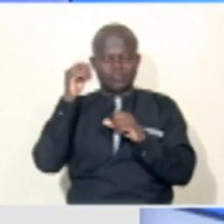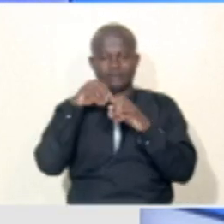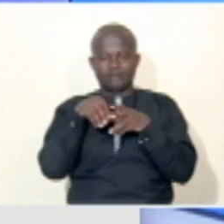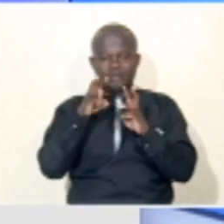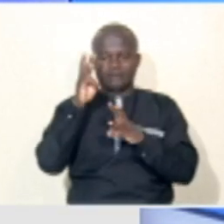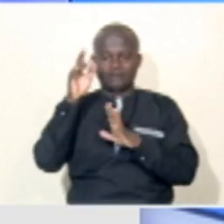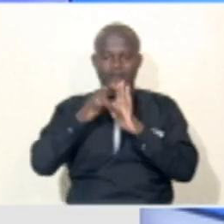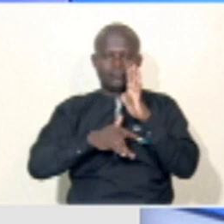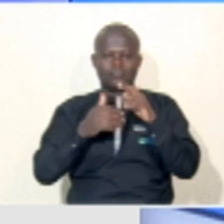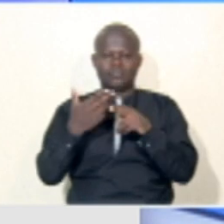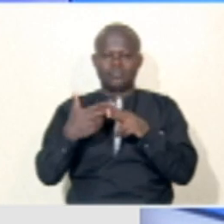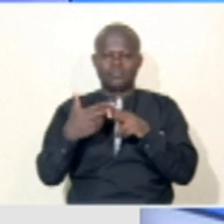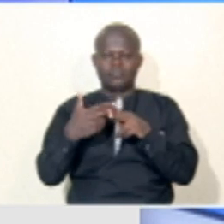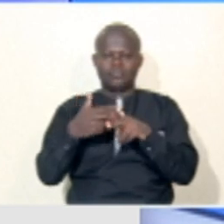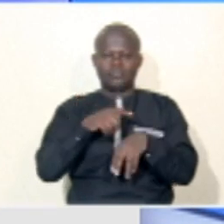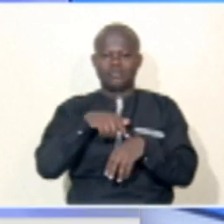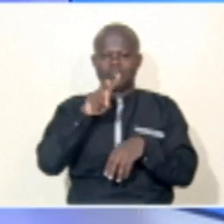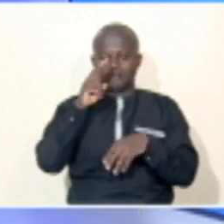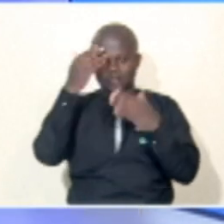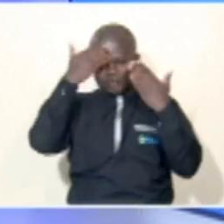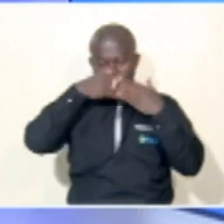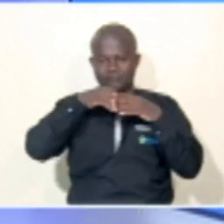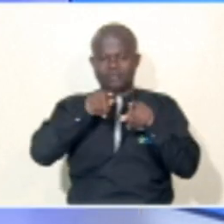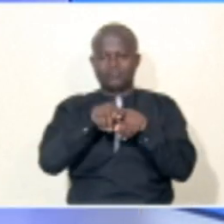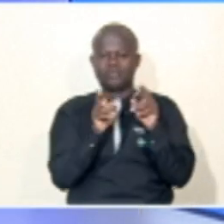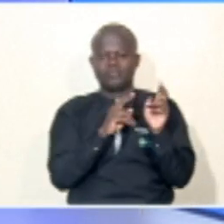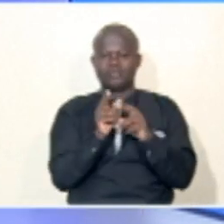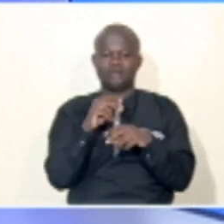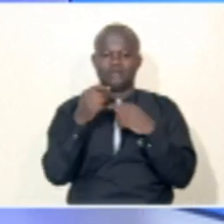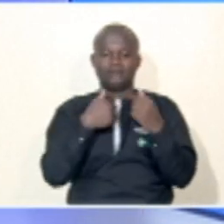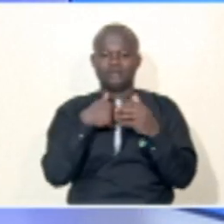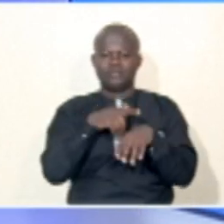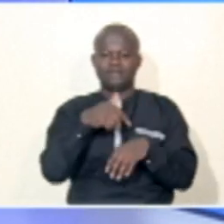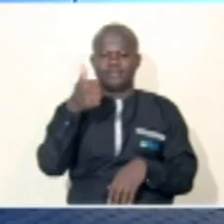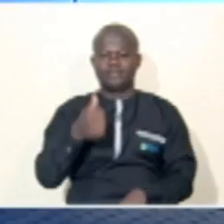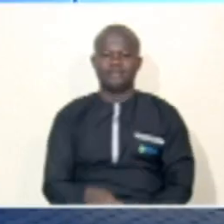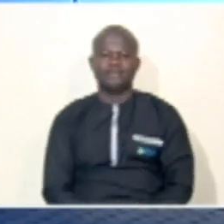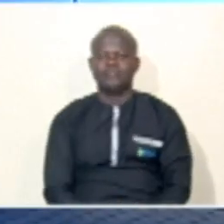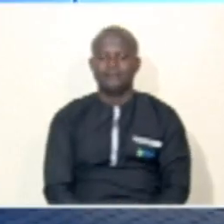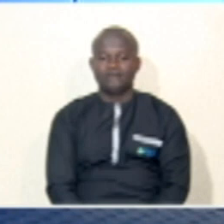burambuye mu kanya isambiriza umugoroba nk'uko bisanzwe. Mukomeze mugire ibihe byiza.